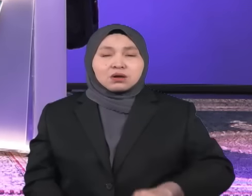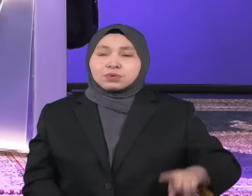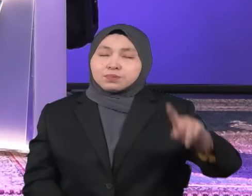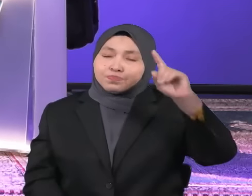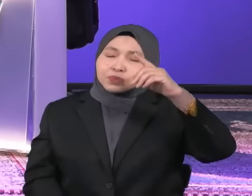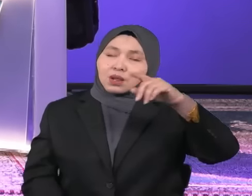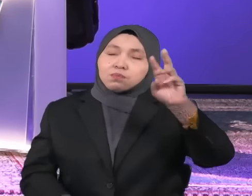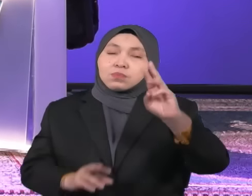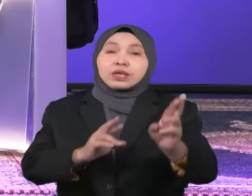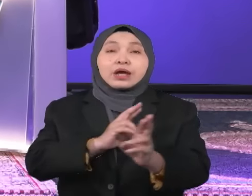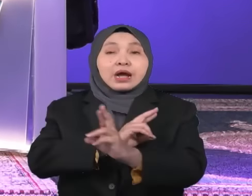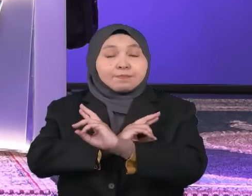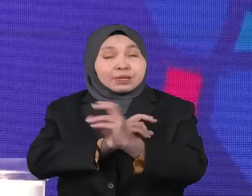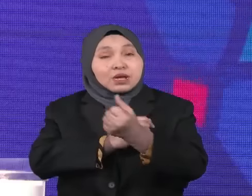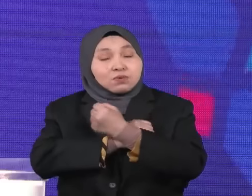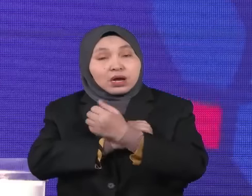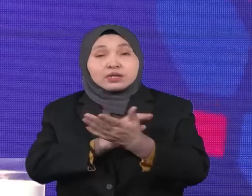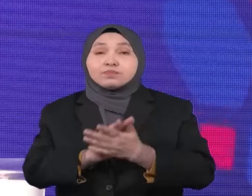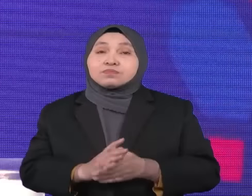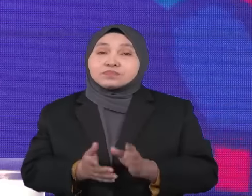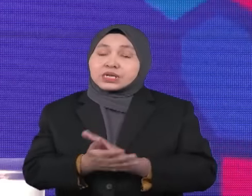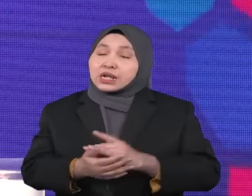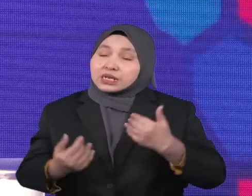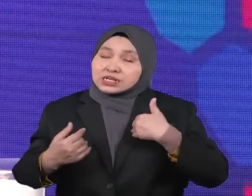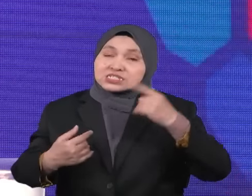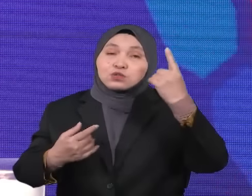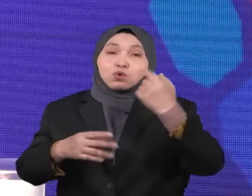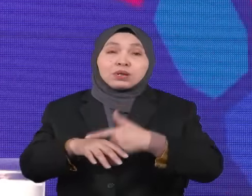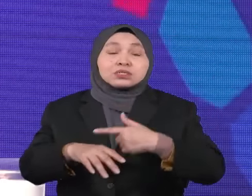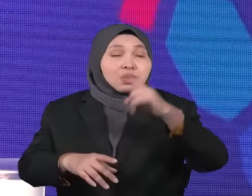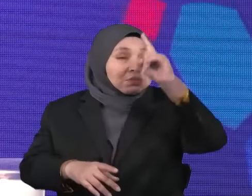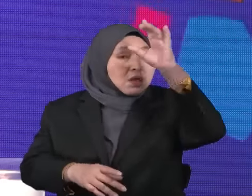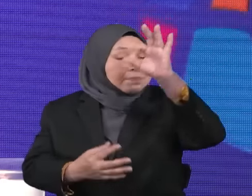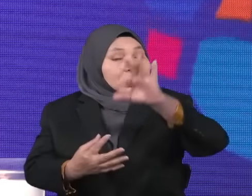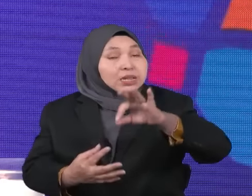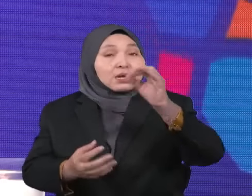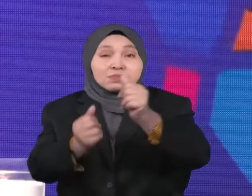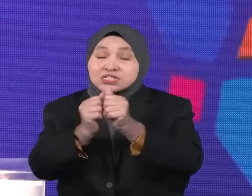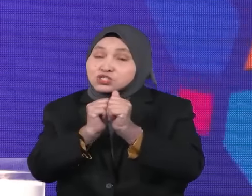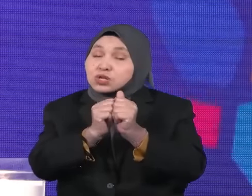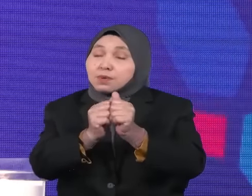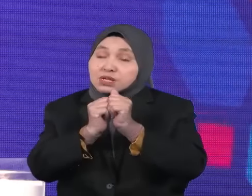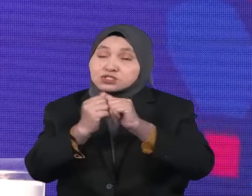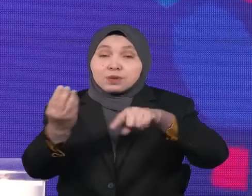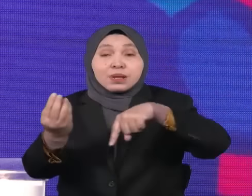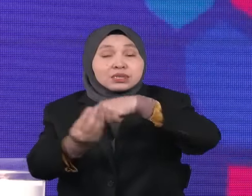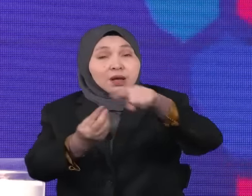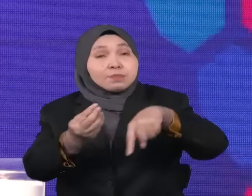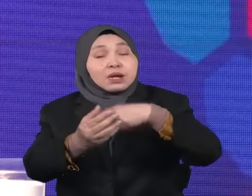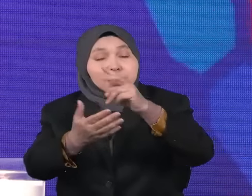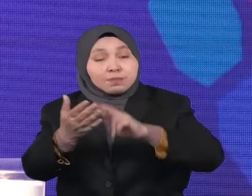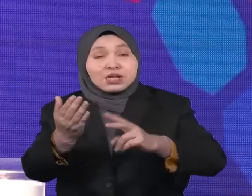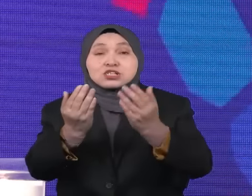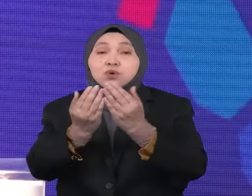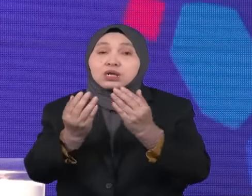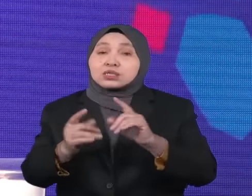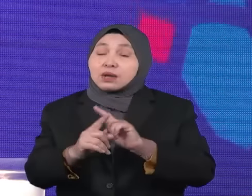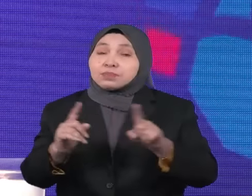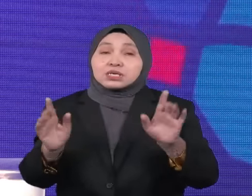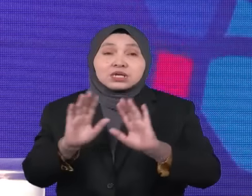rahim. Jadi moga-moga ada satu masa nanti Allah pilih kita untuk sama-sama bertawaf dan baca doa ini. Tapi jangan